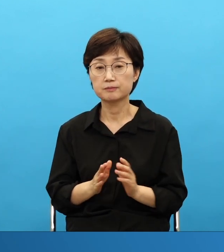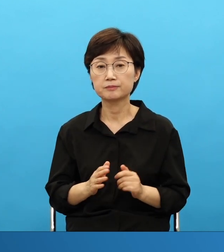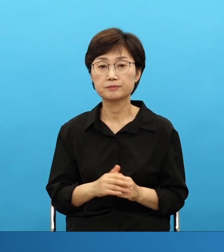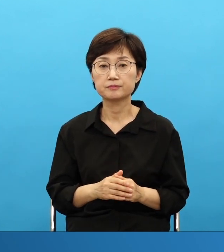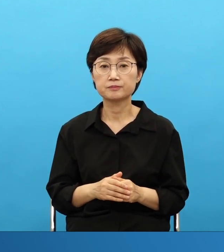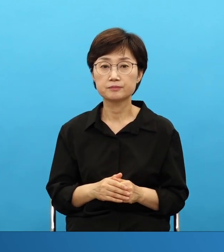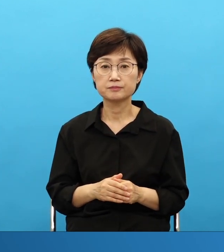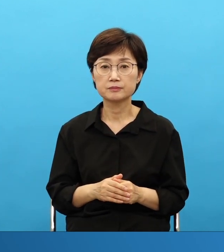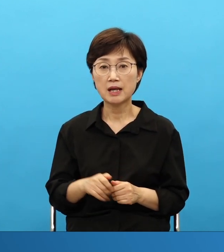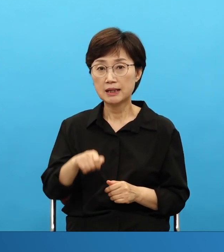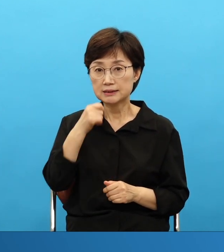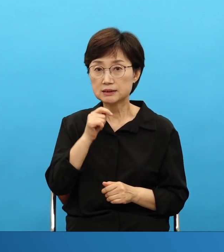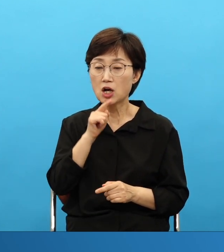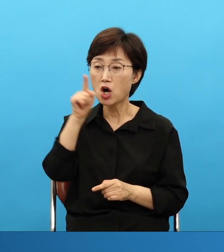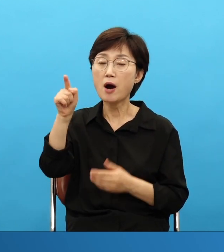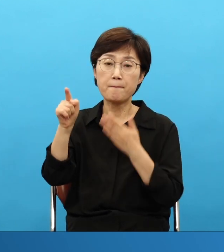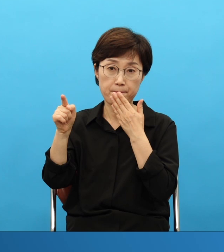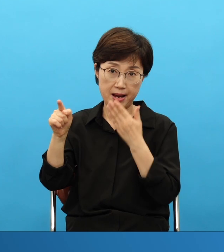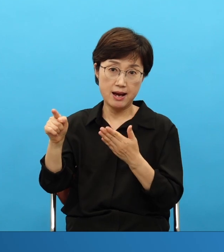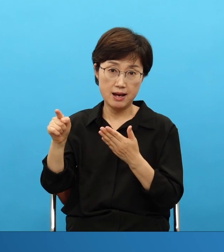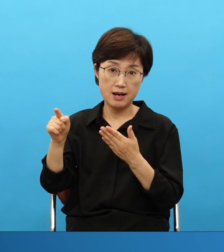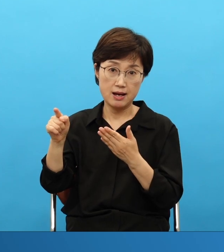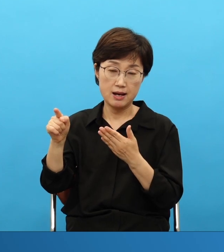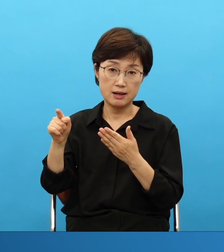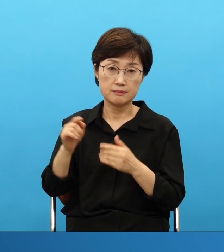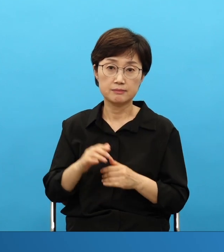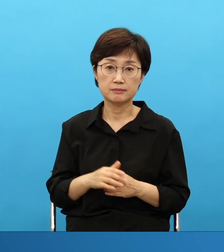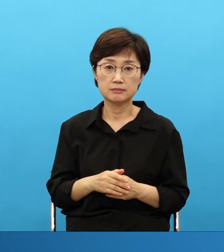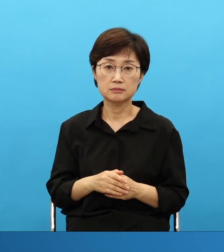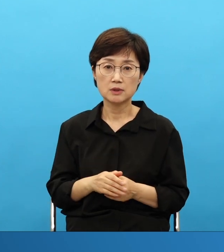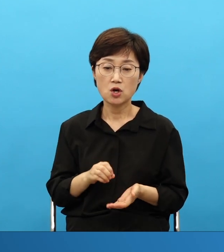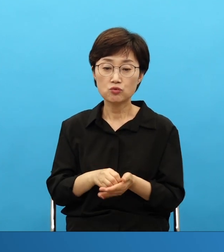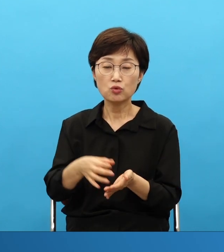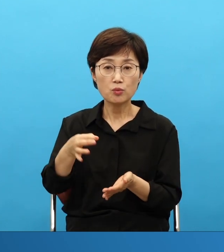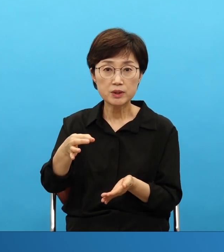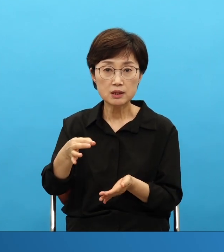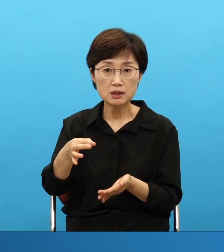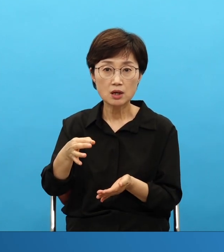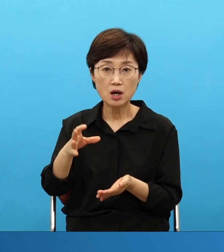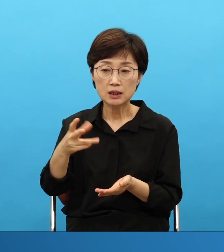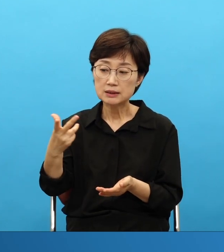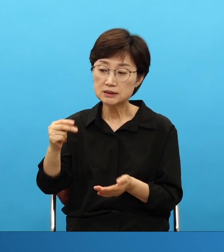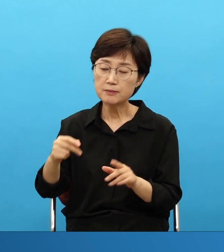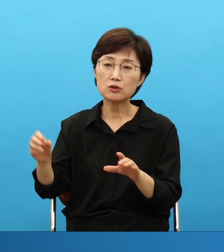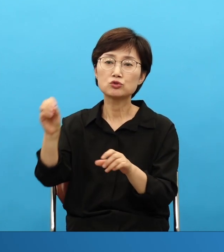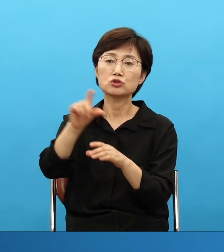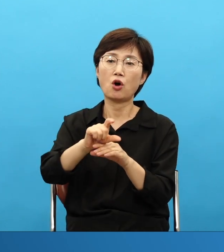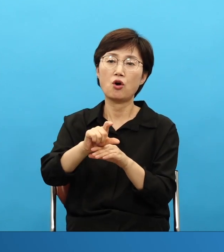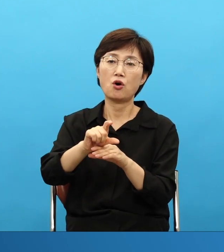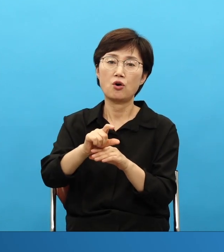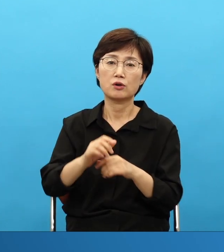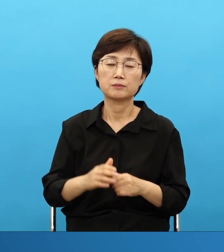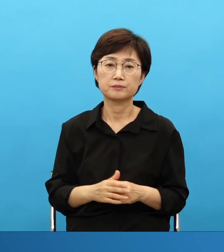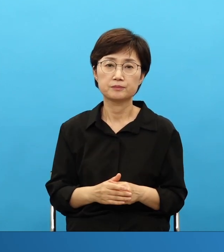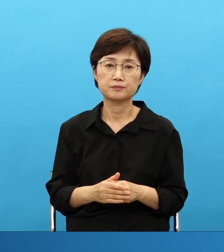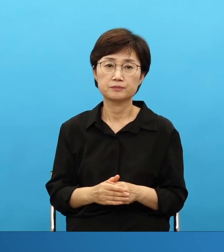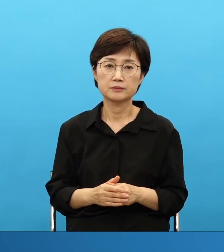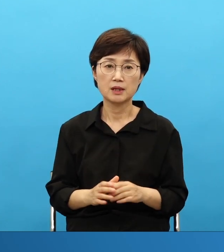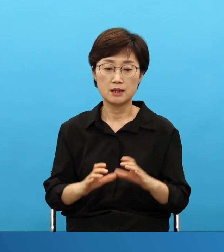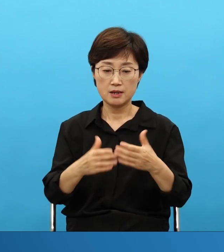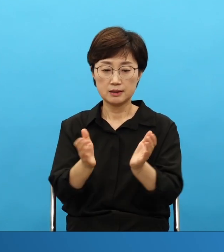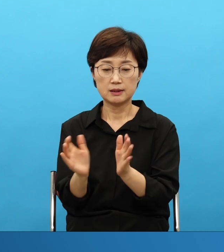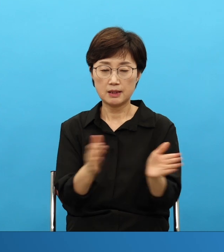합니다 식사는 희망시 신청할 수 있으며 등록 헌금에 7만 원이 추가됩니다 C